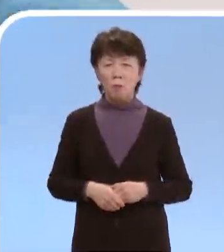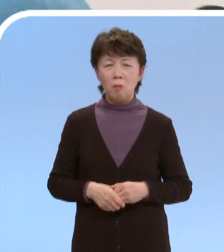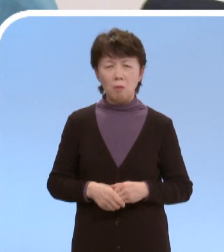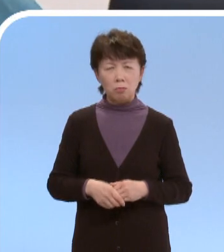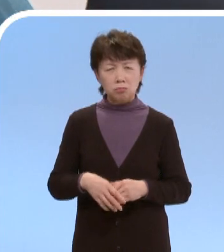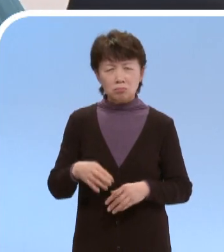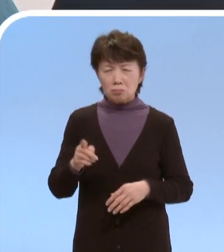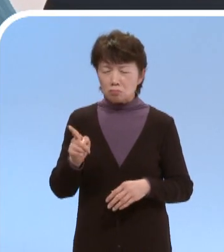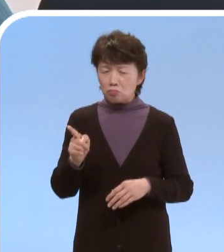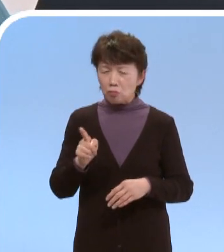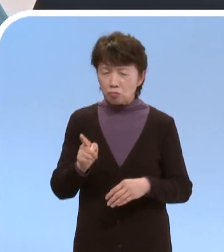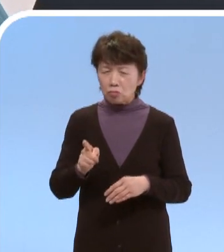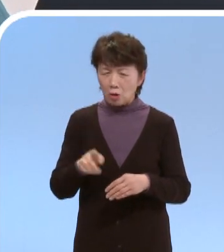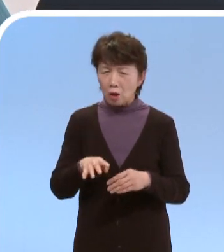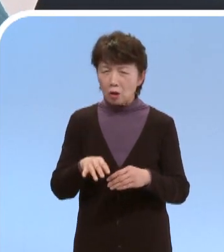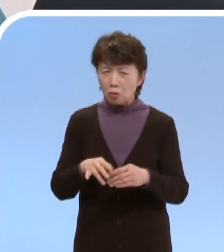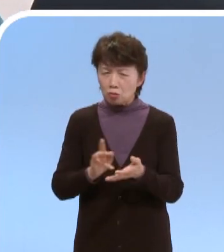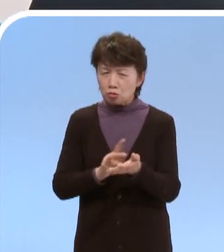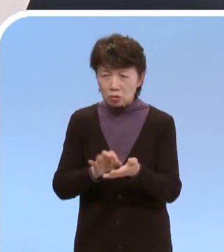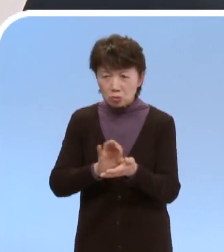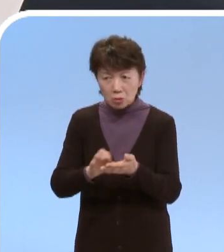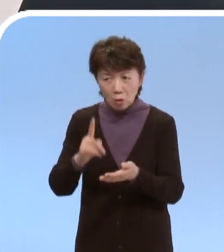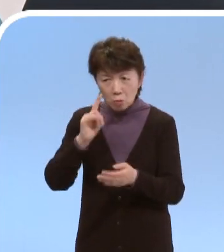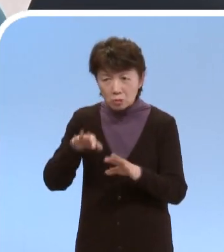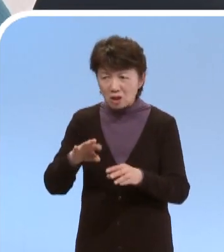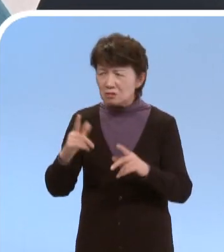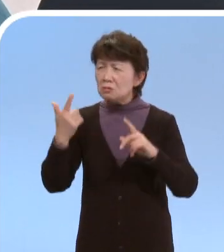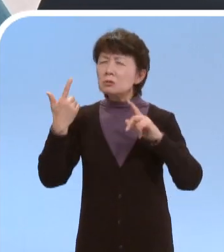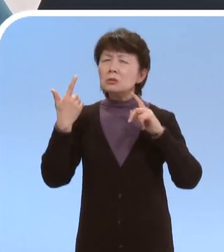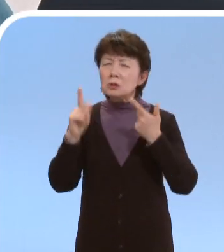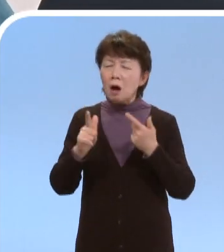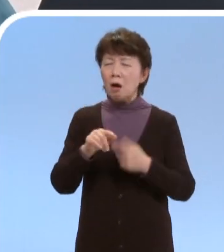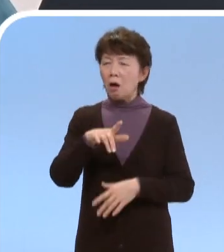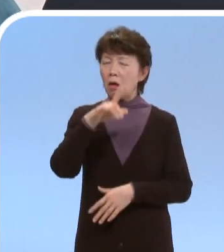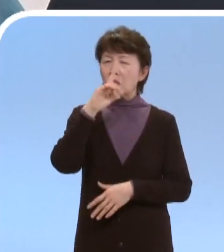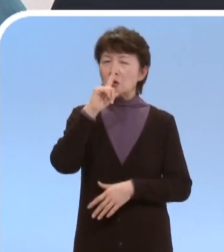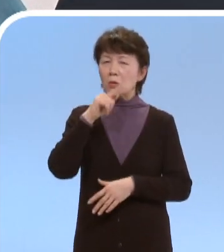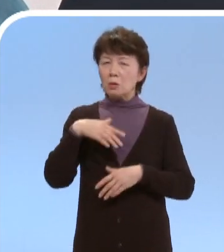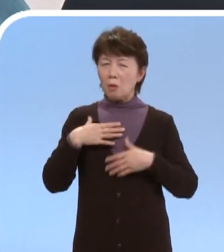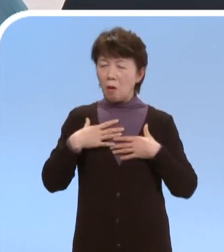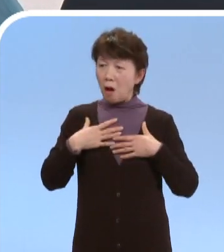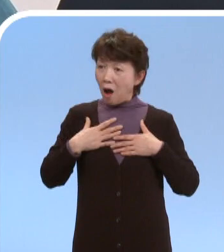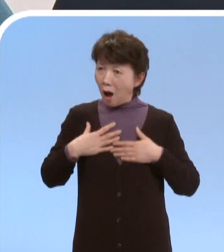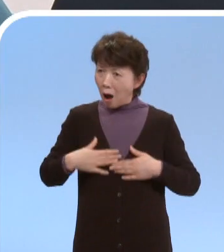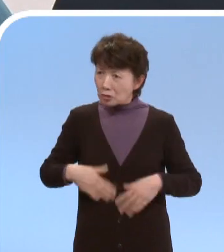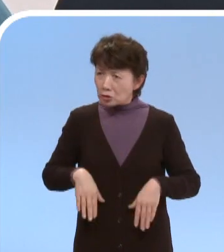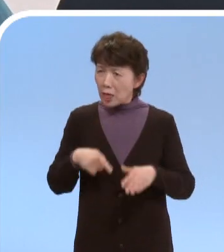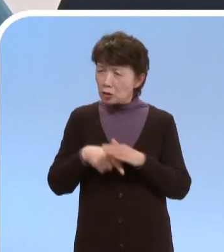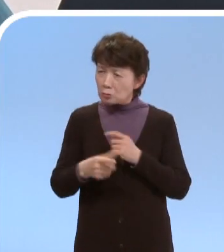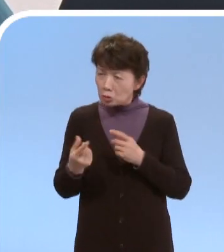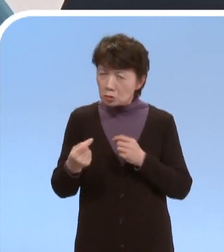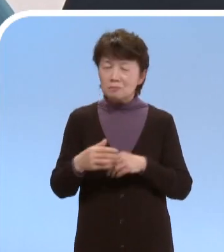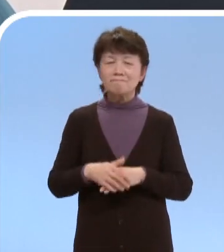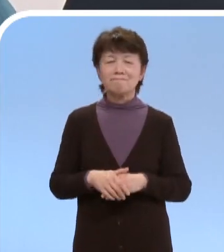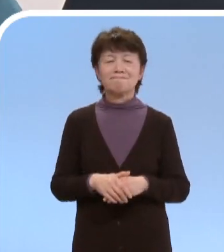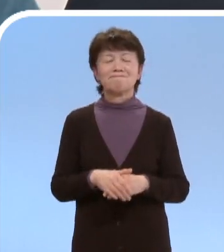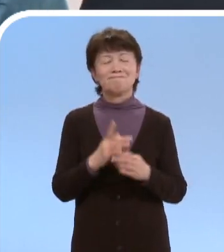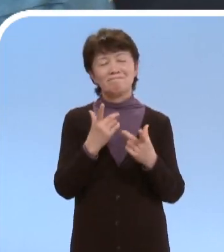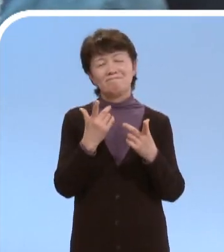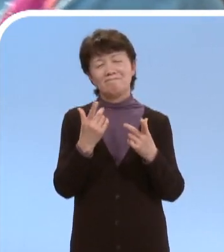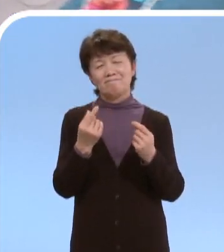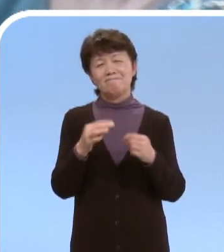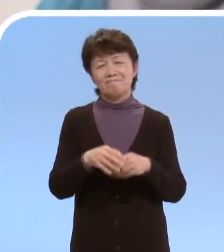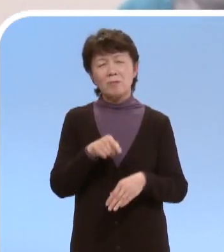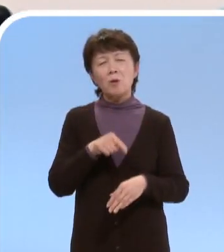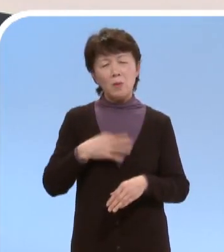な薬剤を使うんだろうと思ったんですけど、 はい、 これだったらあれですよね、優しいですよね。 そうですね、食物